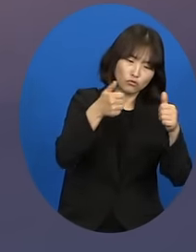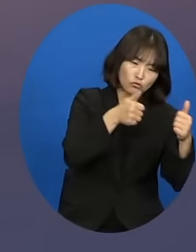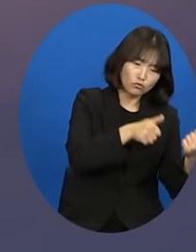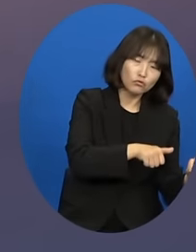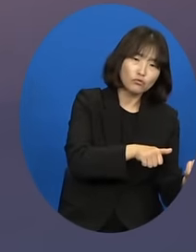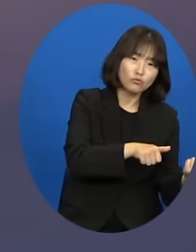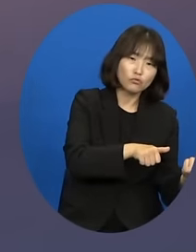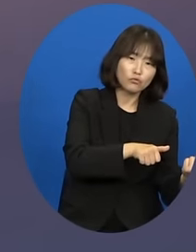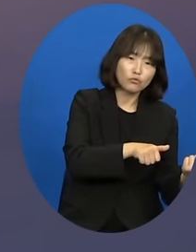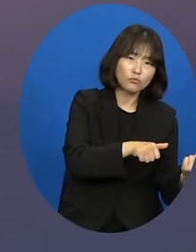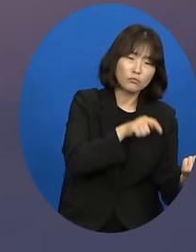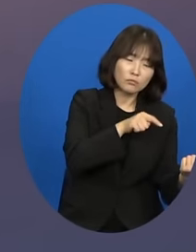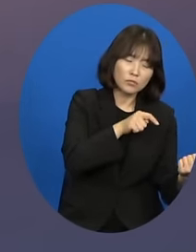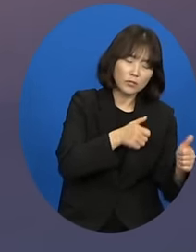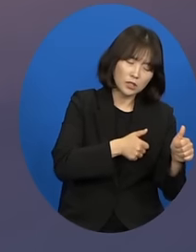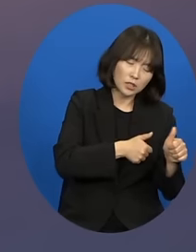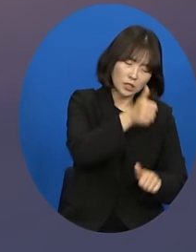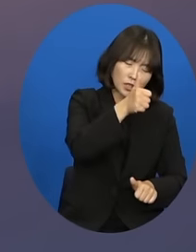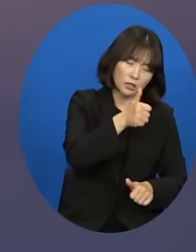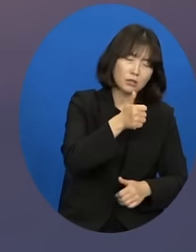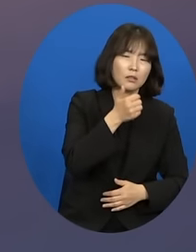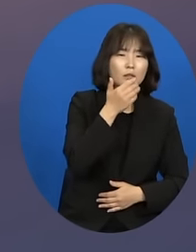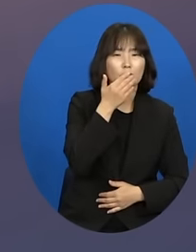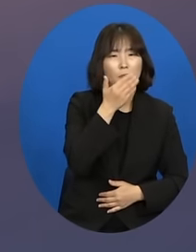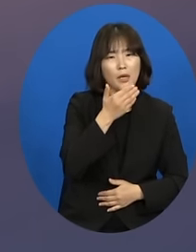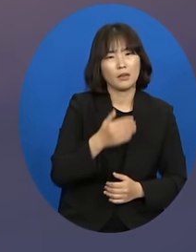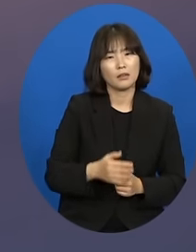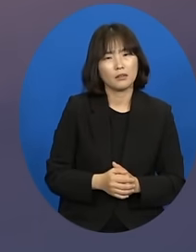죽음은 극복될 것입니다.